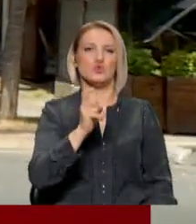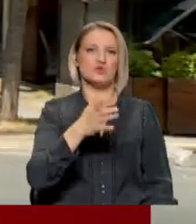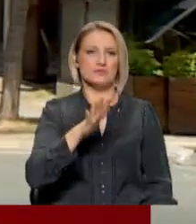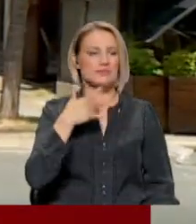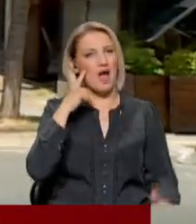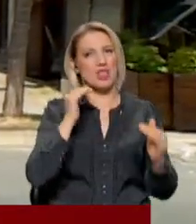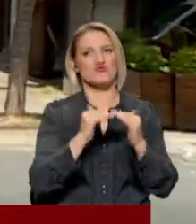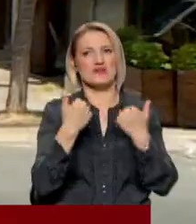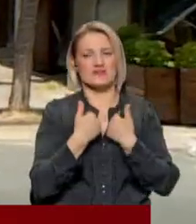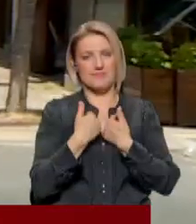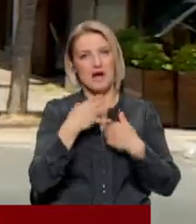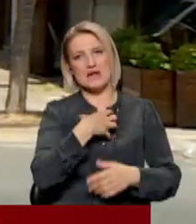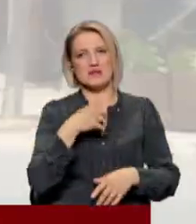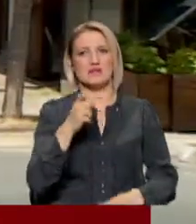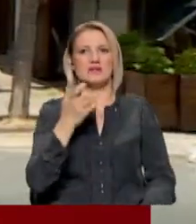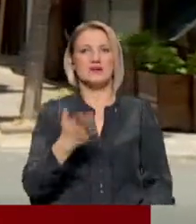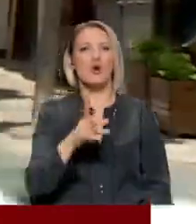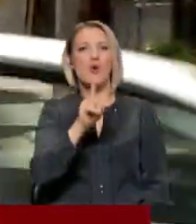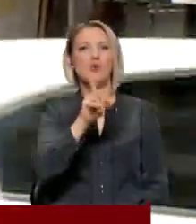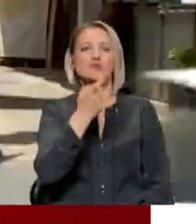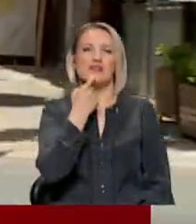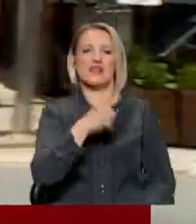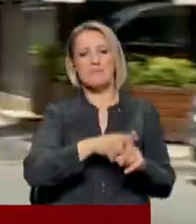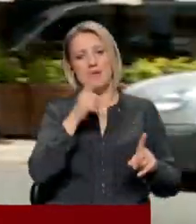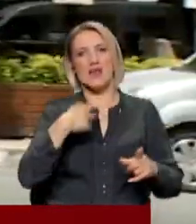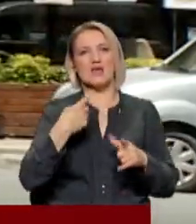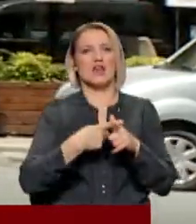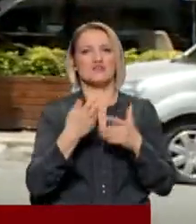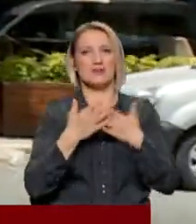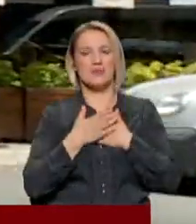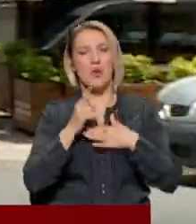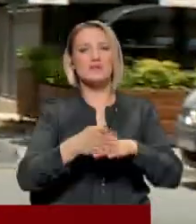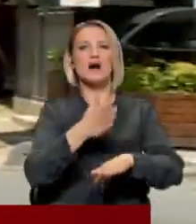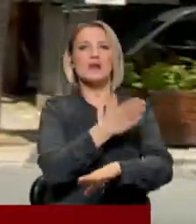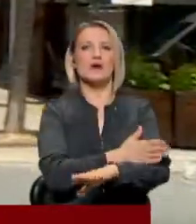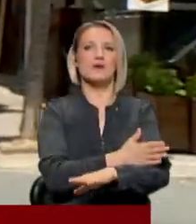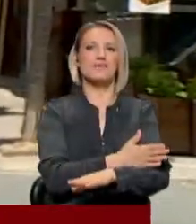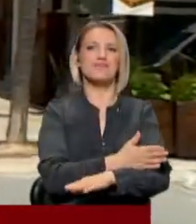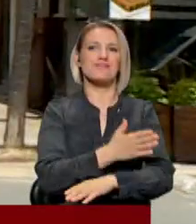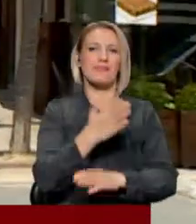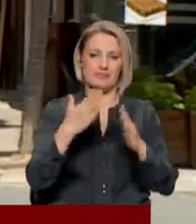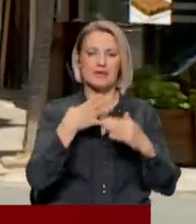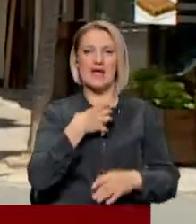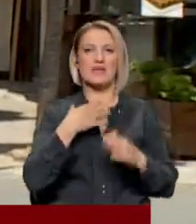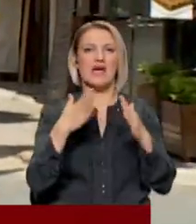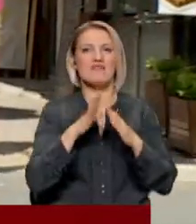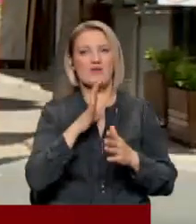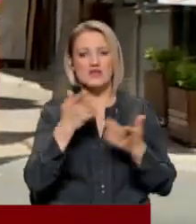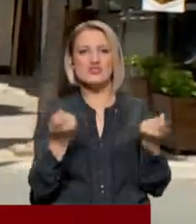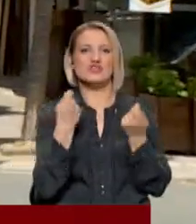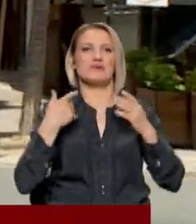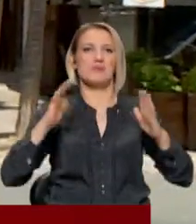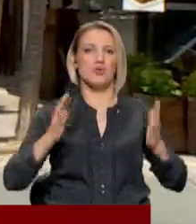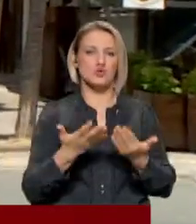ihtimalle anlaşacağız Haziran ayında. 13 seneden beri kiracıyım. Ondan önce şeydim, kira kendi evim vardı ama işlerim